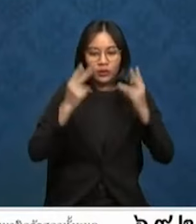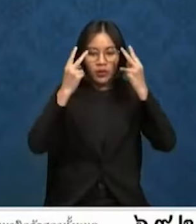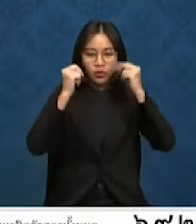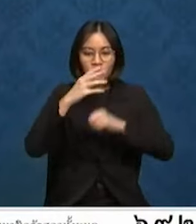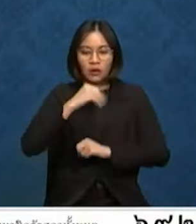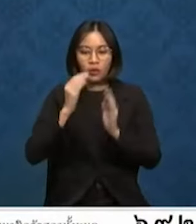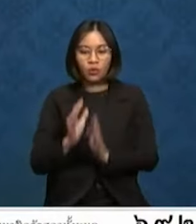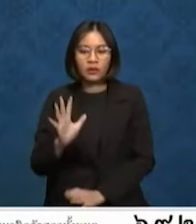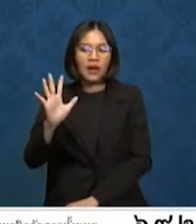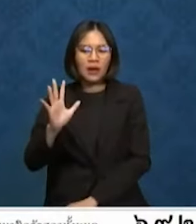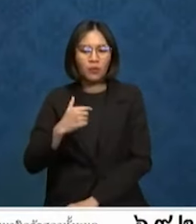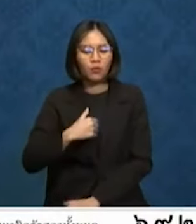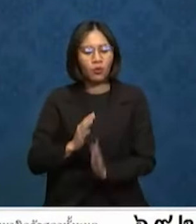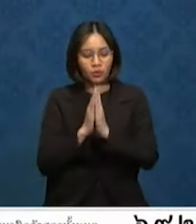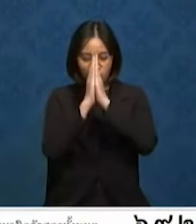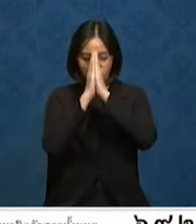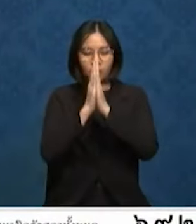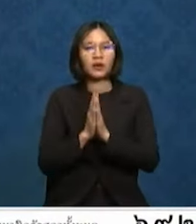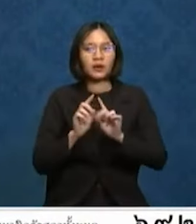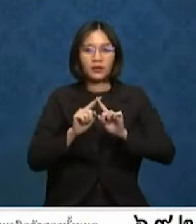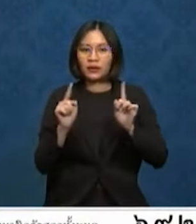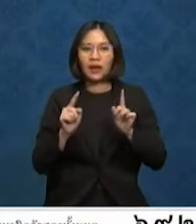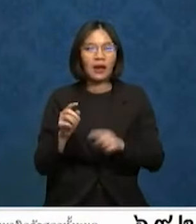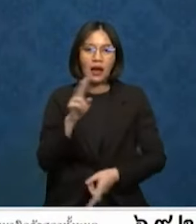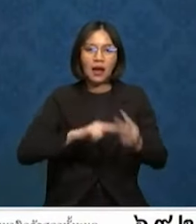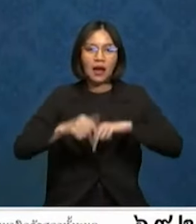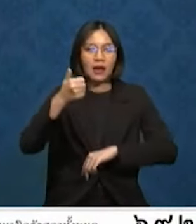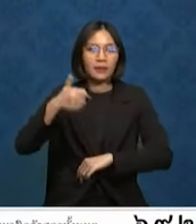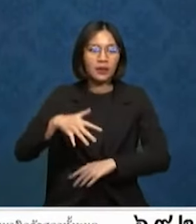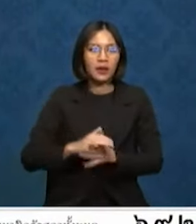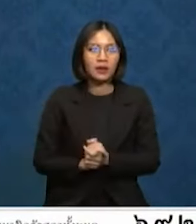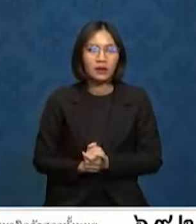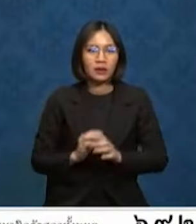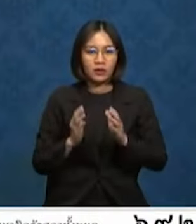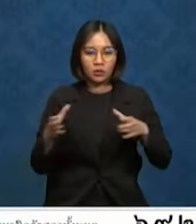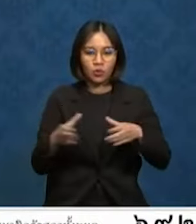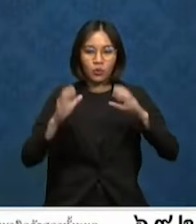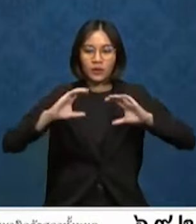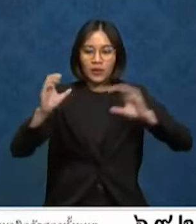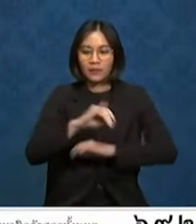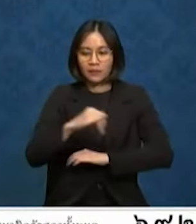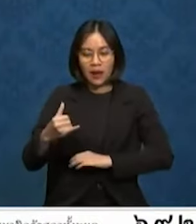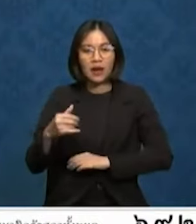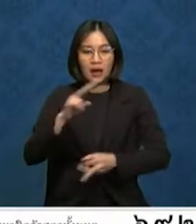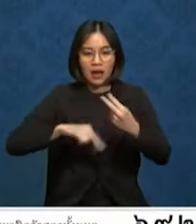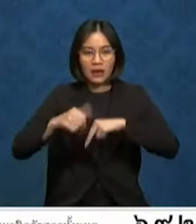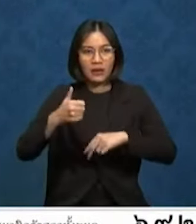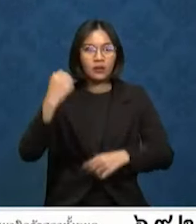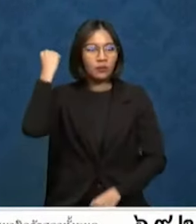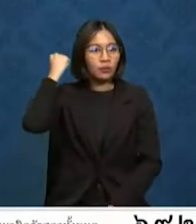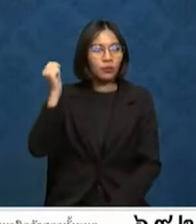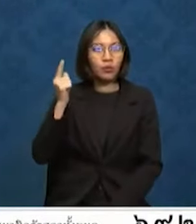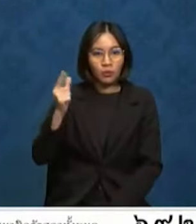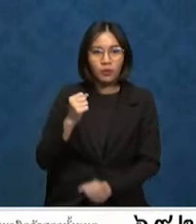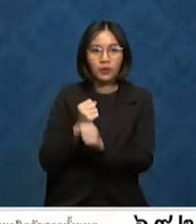สาธุเลยแต่มันหาไม่ได้นะทุกคนนะแต่มีบางรัฐบาลที่หาได้รัฐบาลแพทองธา